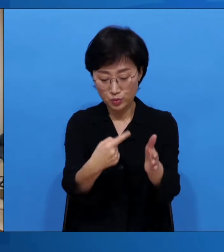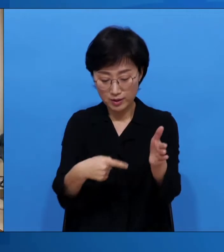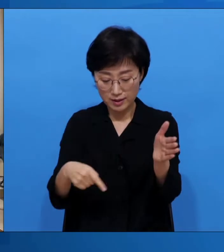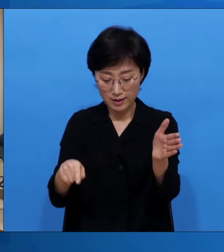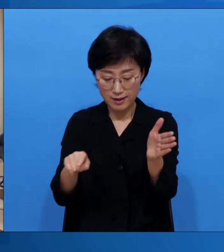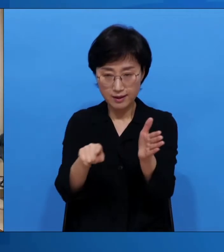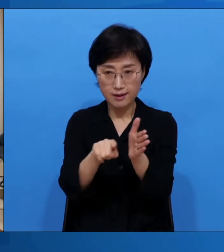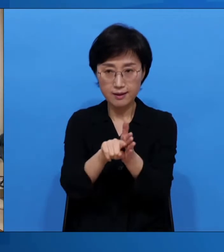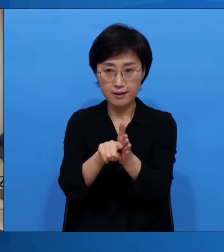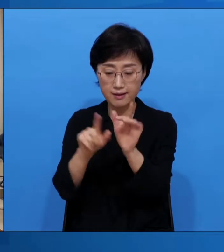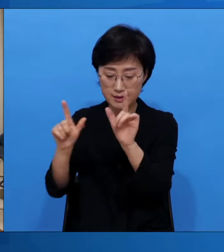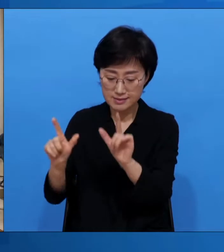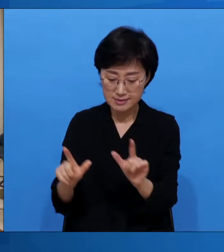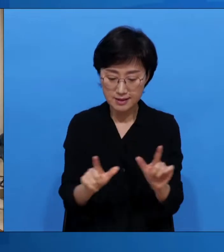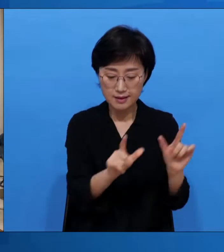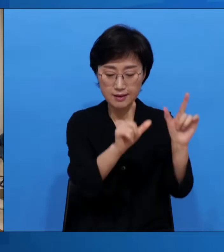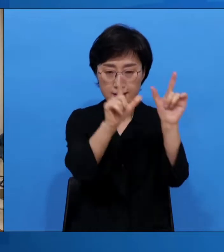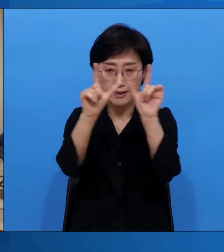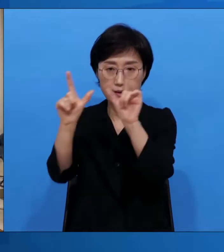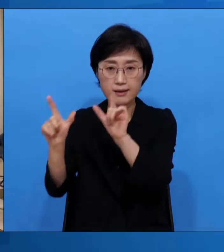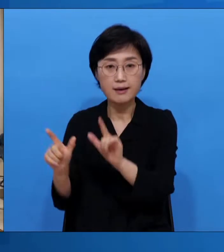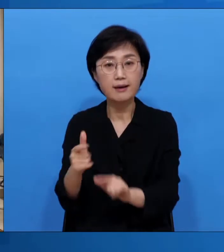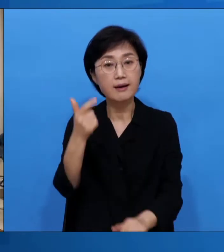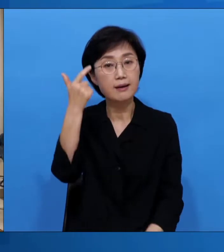무엇을 위해